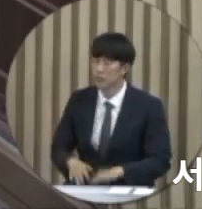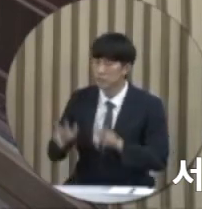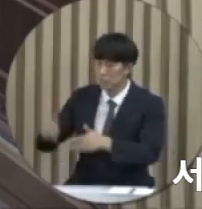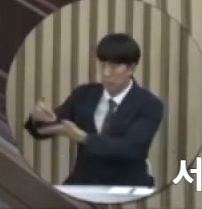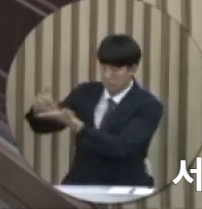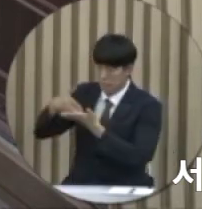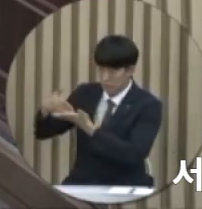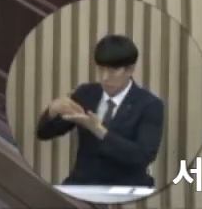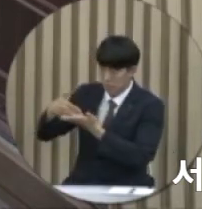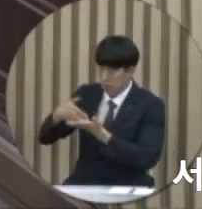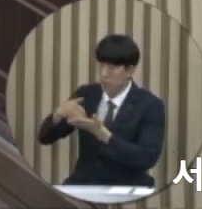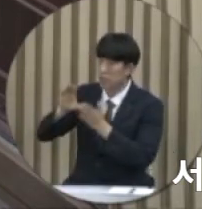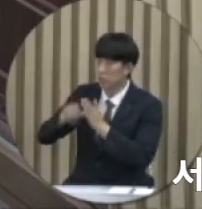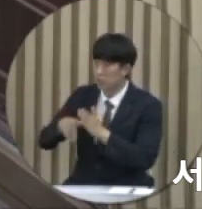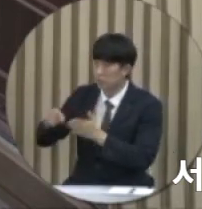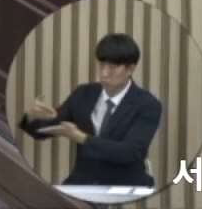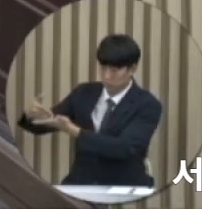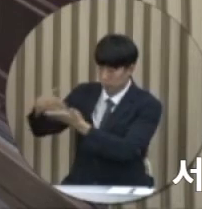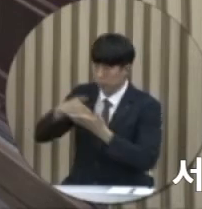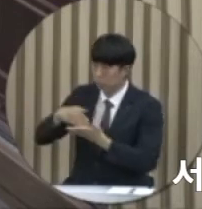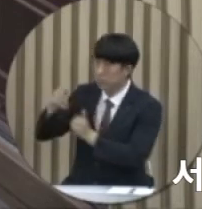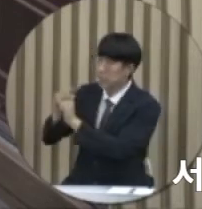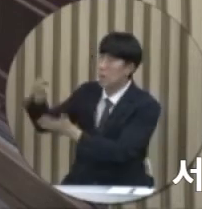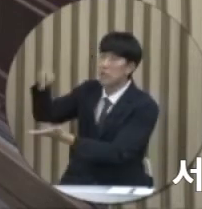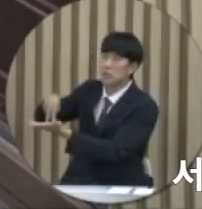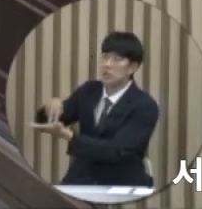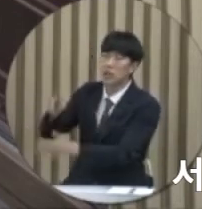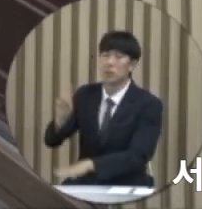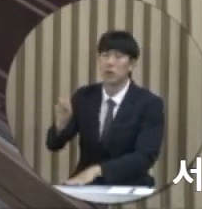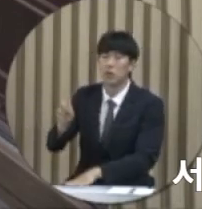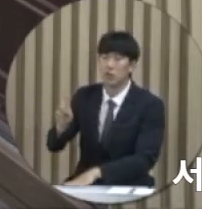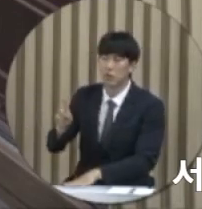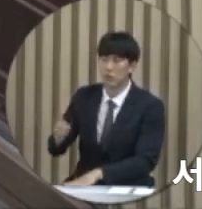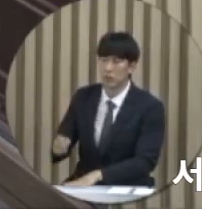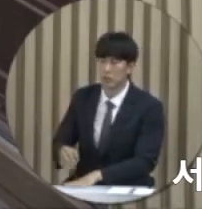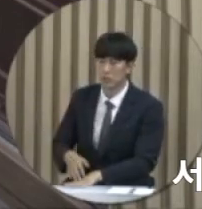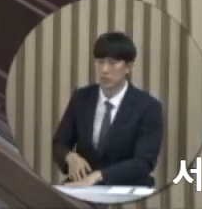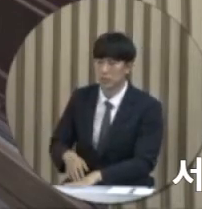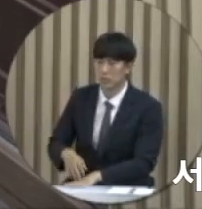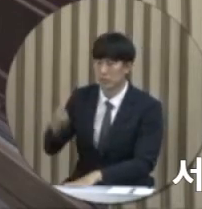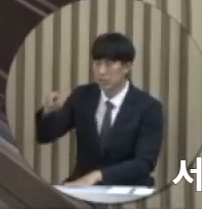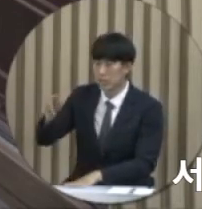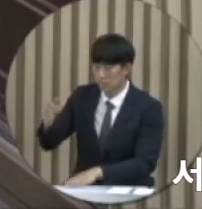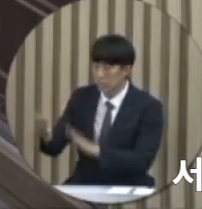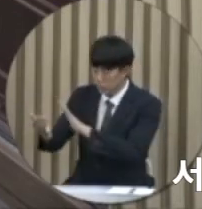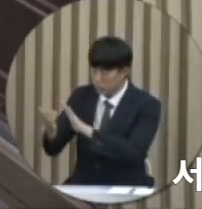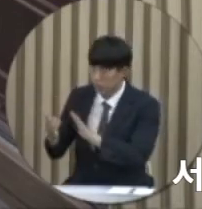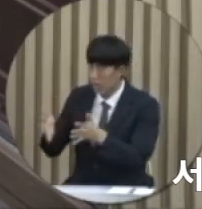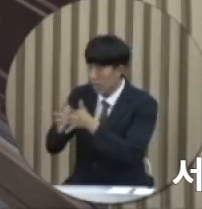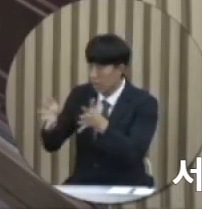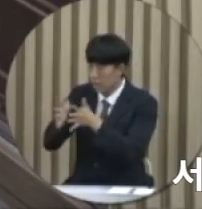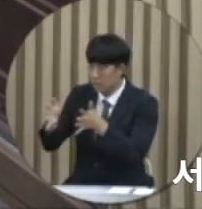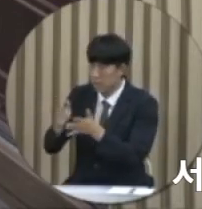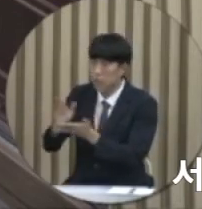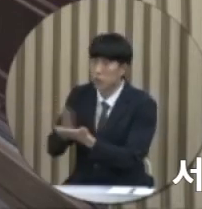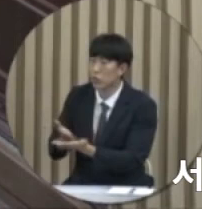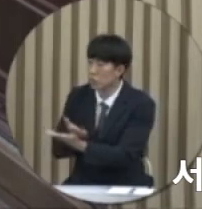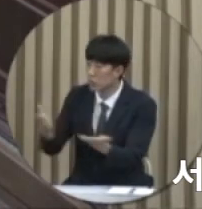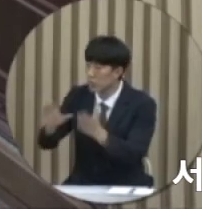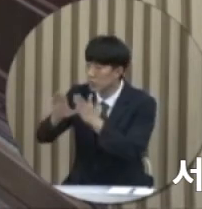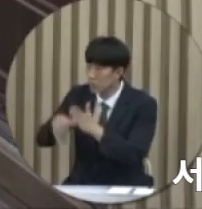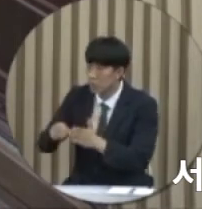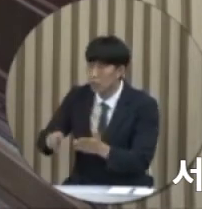민원을 받다 보니까 그걸 민원인의 입장에서 보면 사전 아파트가 분양됐을 때 이러이러한 문제가 발생할 수